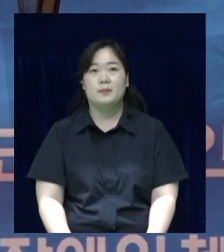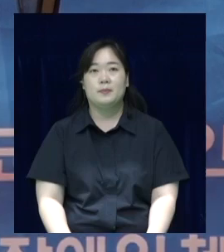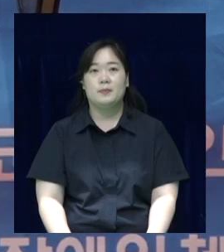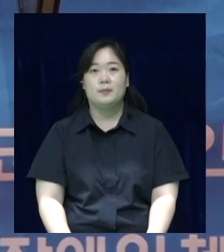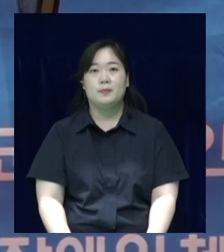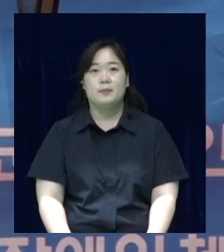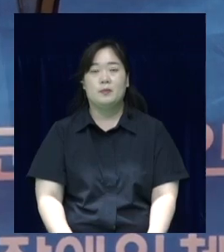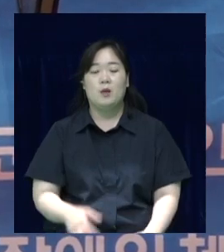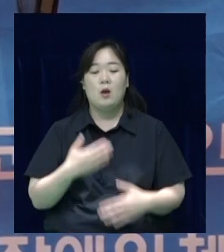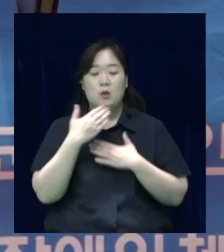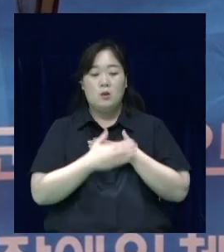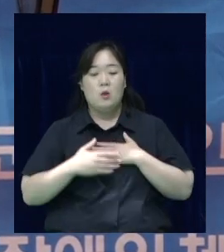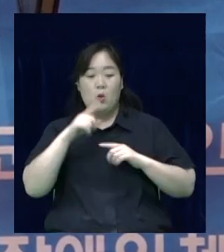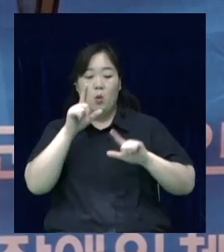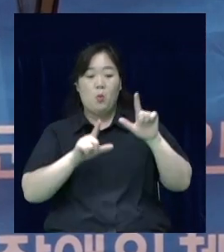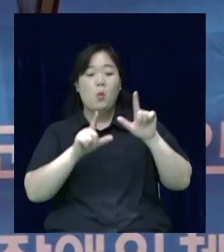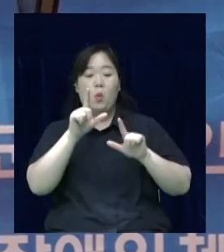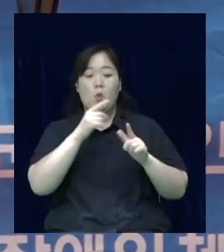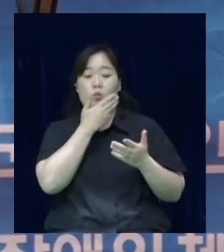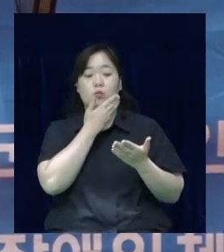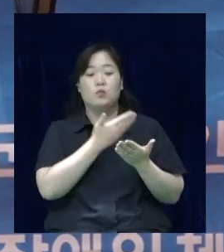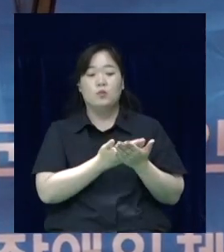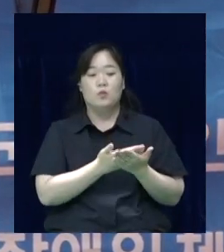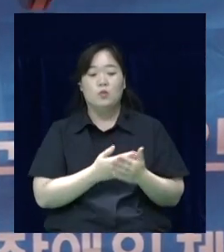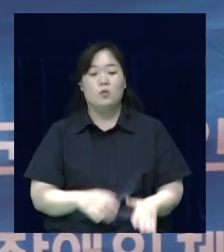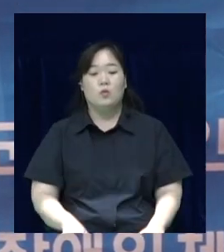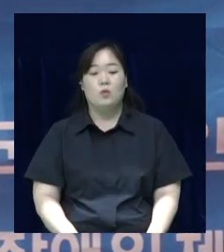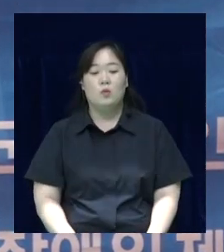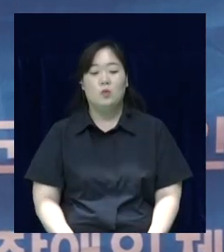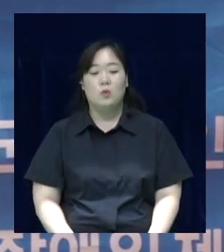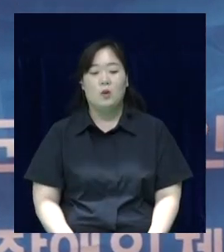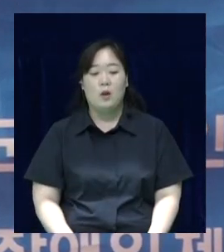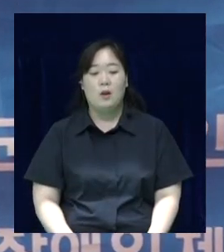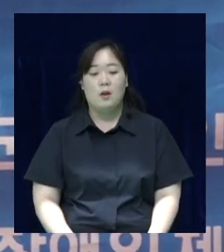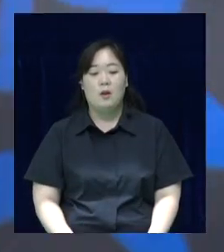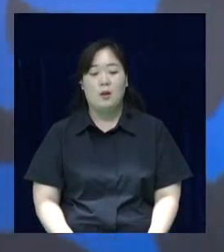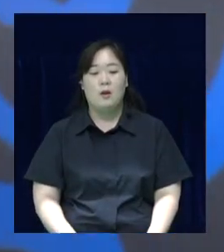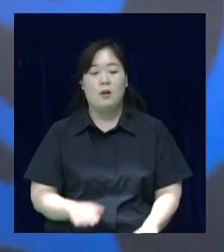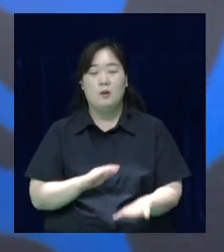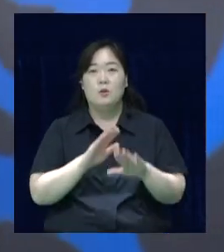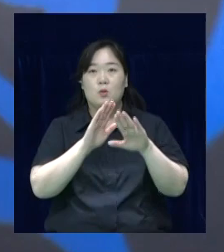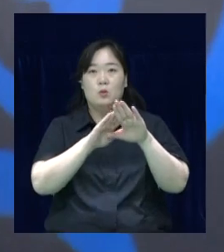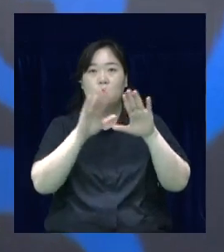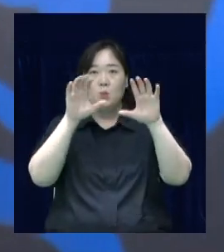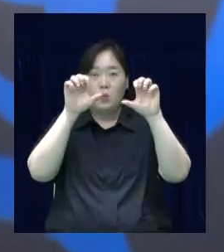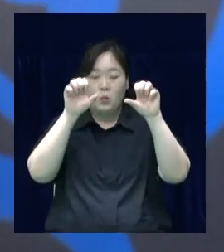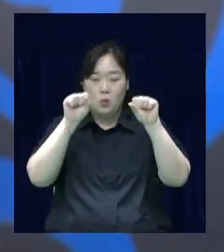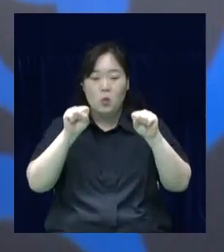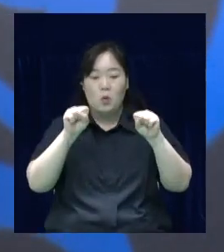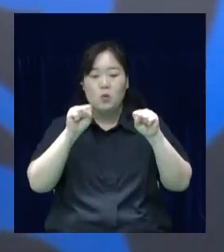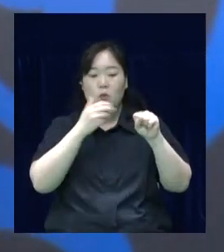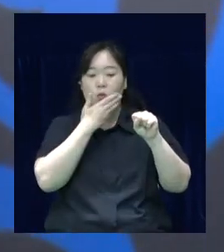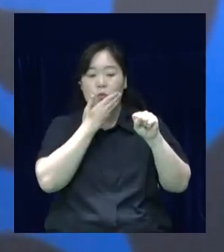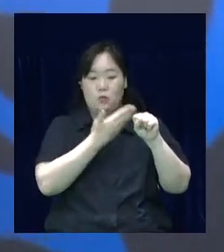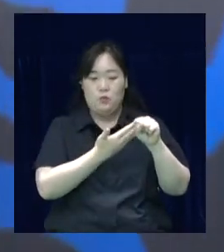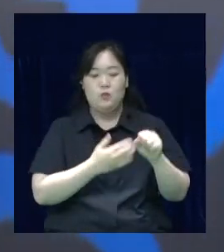잡는 자세부터 굉장히 또 중요하겠죠. 네, 굉장히 중요해요. 이 엄지손가락을 발을 잘 감싸야 됩니다. 네.